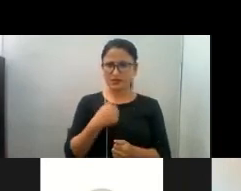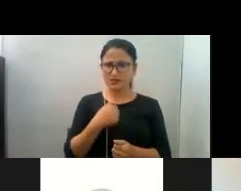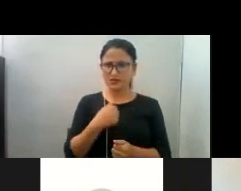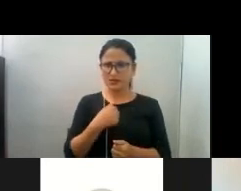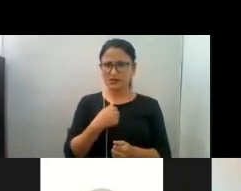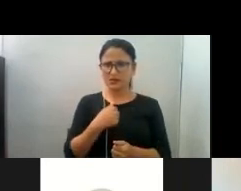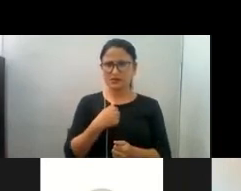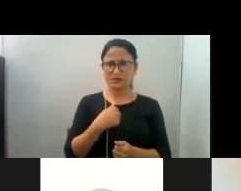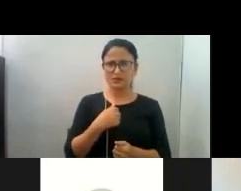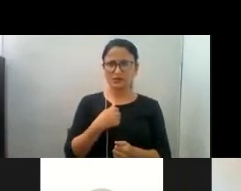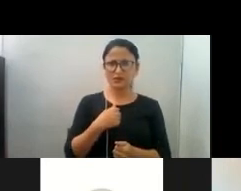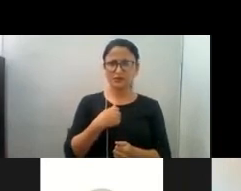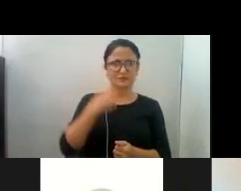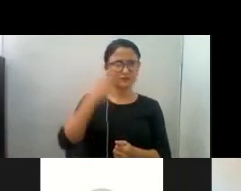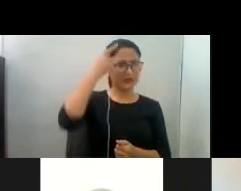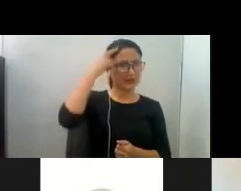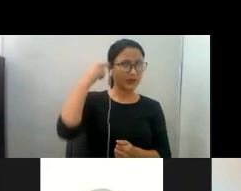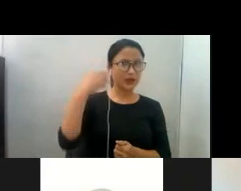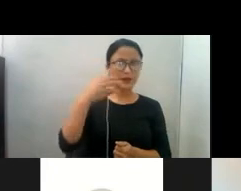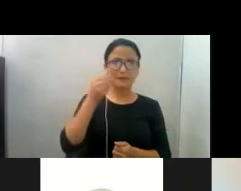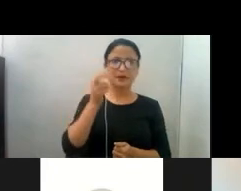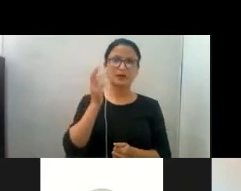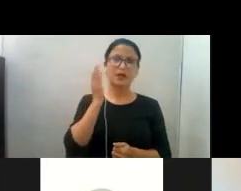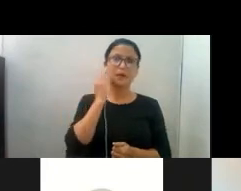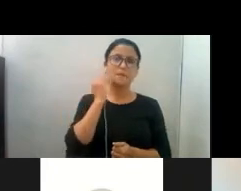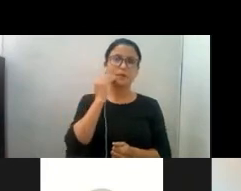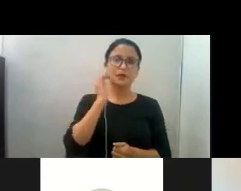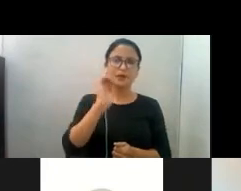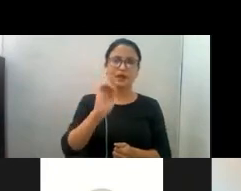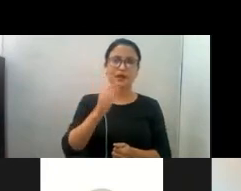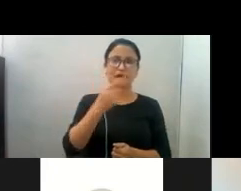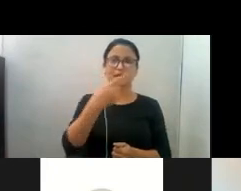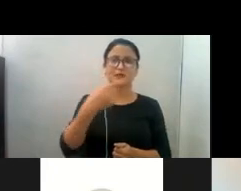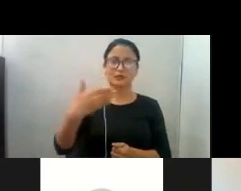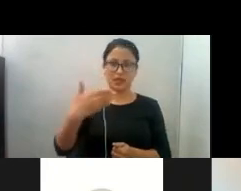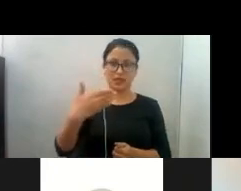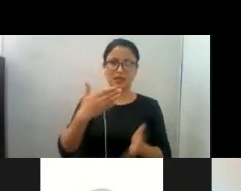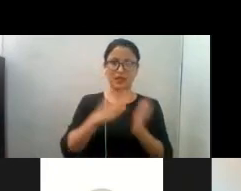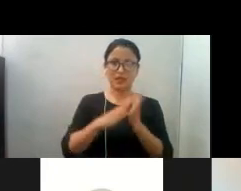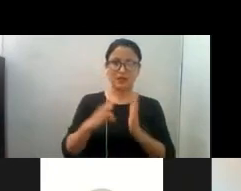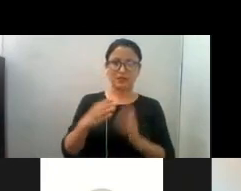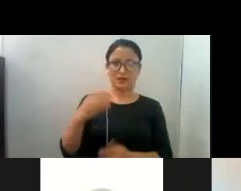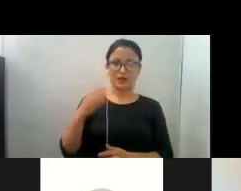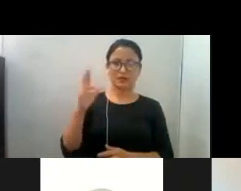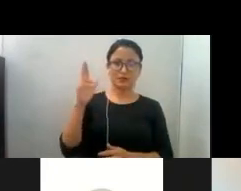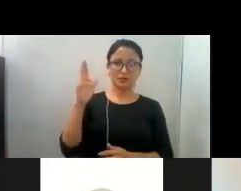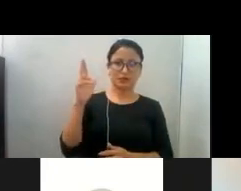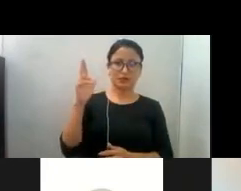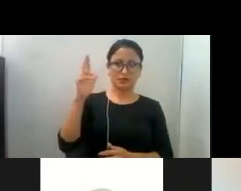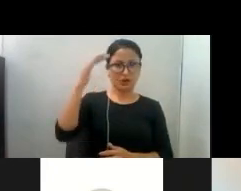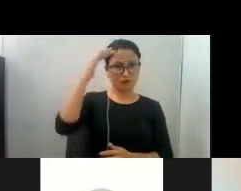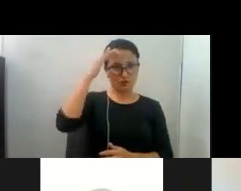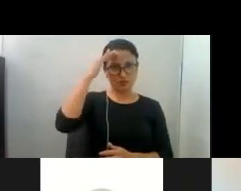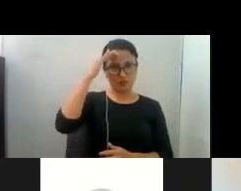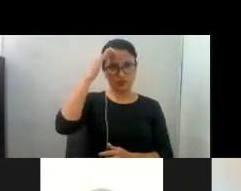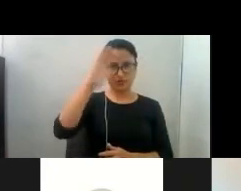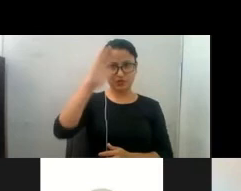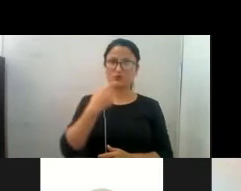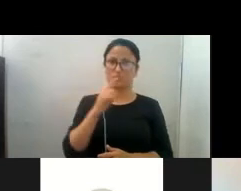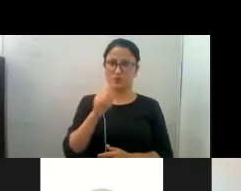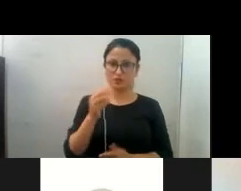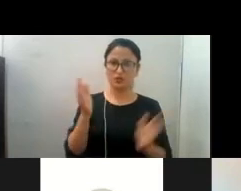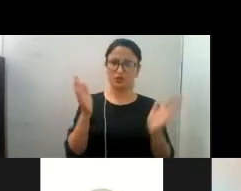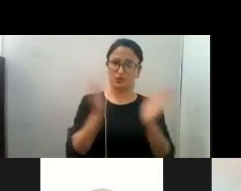मैले चाहिँ अब त्यो कालीमाटी महिला सेलबाट हल्दर साहब आउनु भएको छ देवी पाण्डे उहाँले के छोटो केही राख्नुहुन्छ भने उहाँ अनि